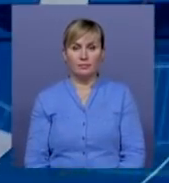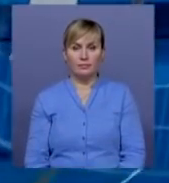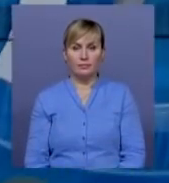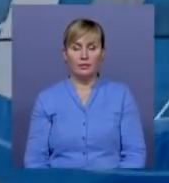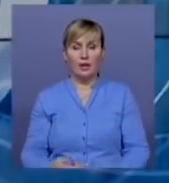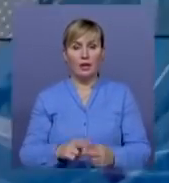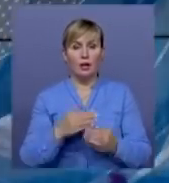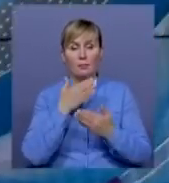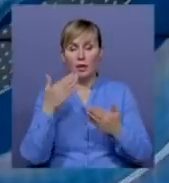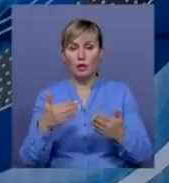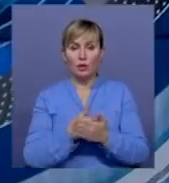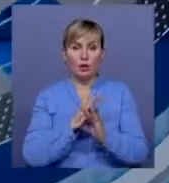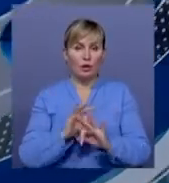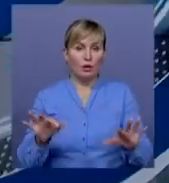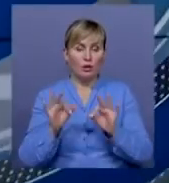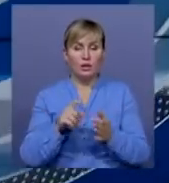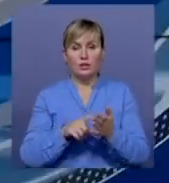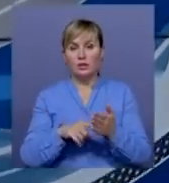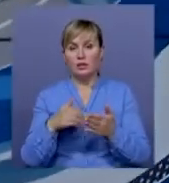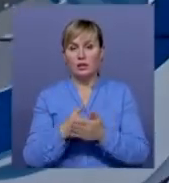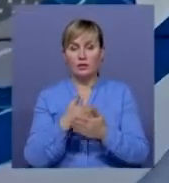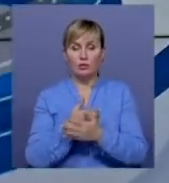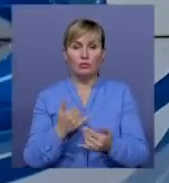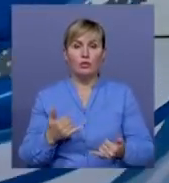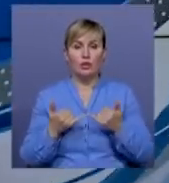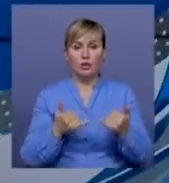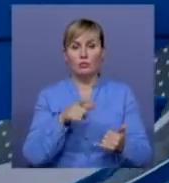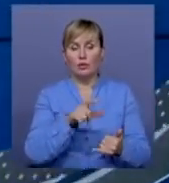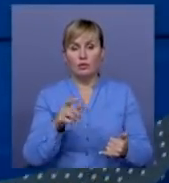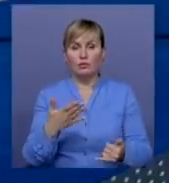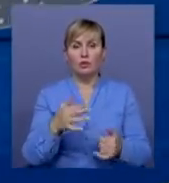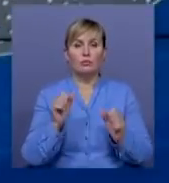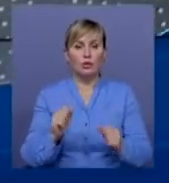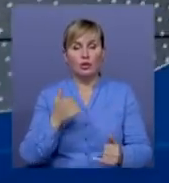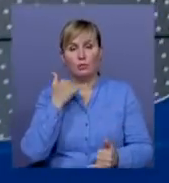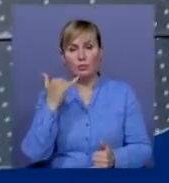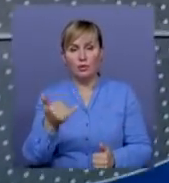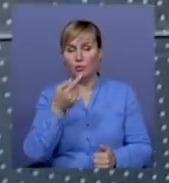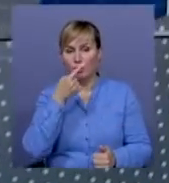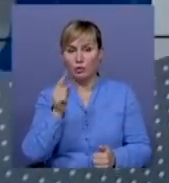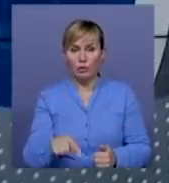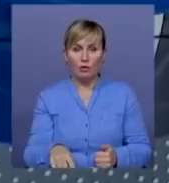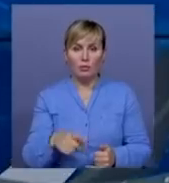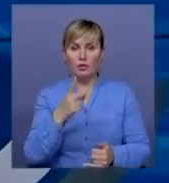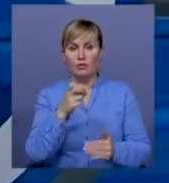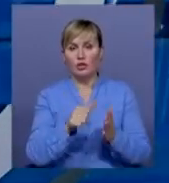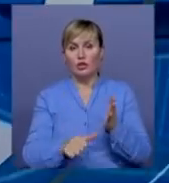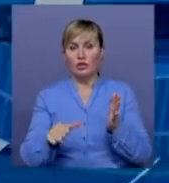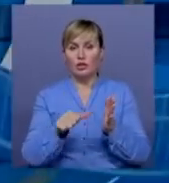Это была последняя информация выпуска. Делиться новостями, уважаемые телезрители, вы можете, позвонив по редакционному номеру